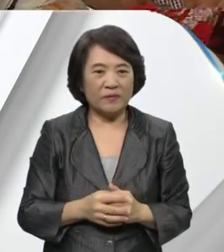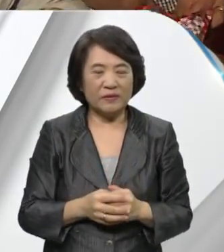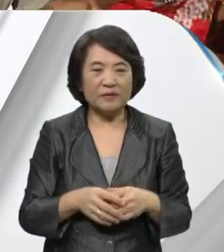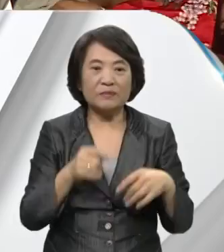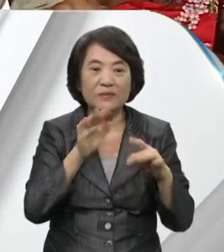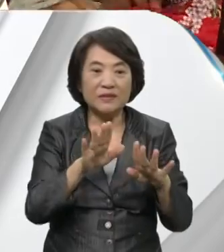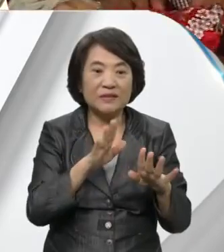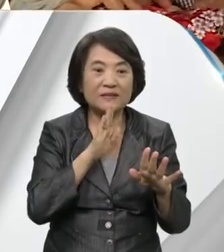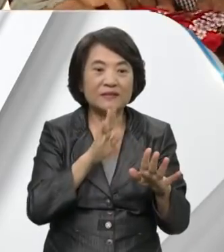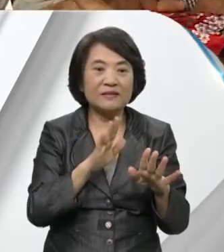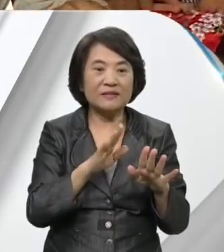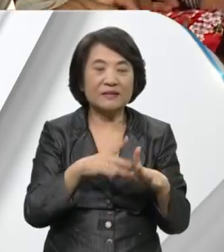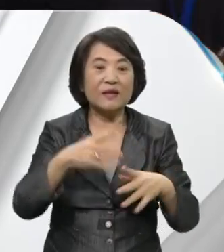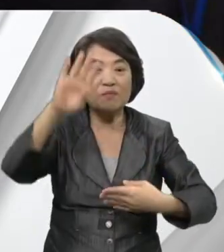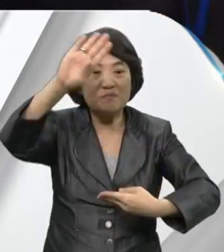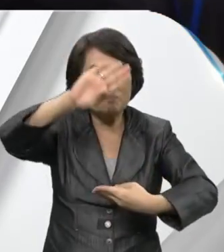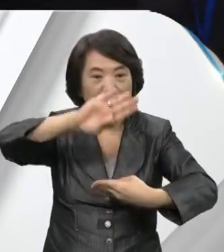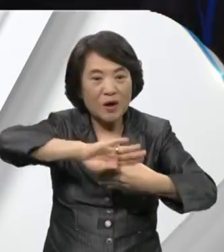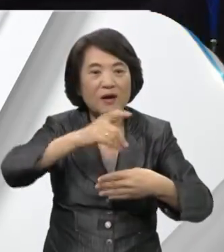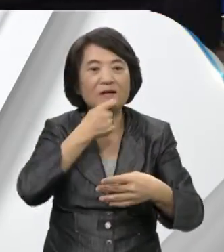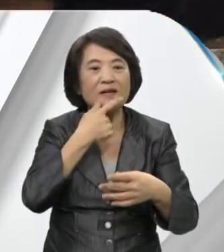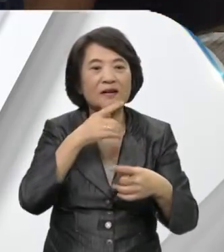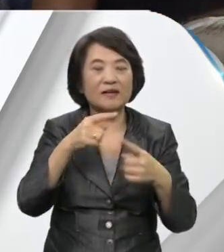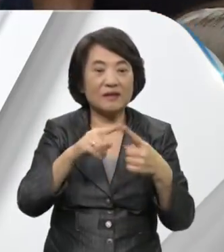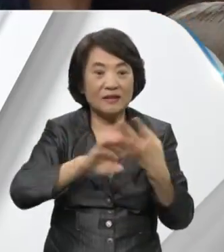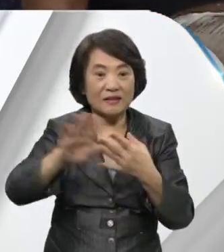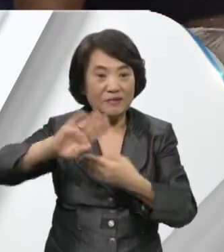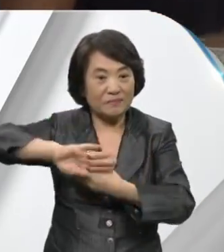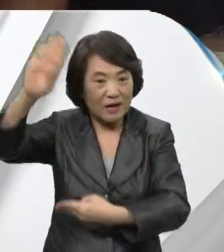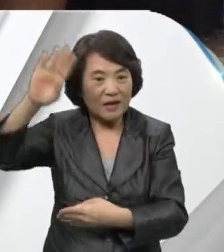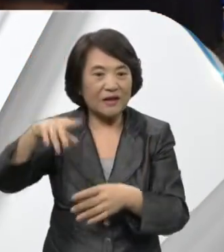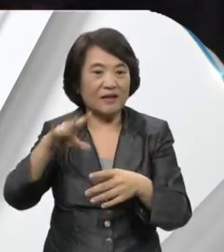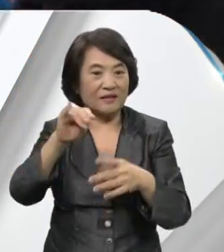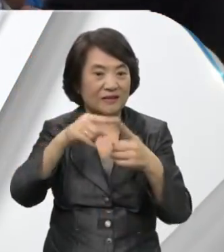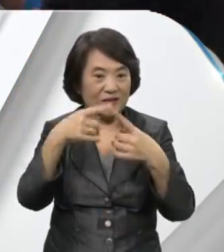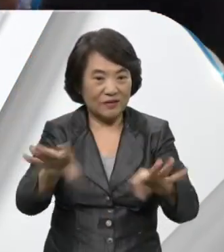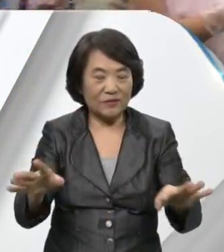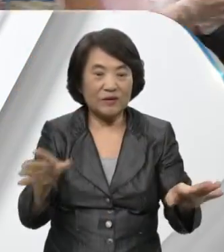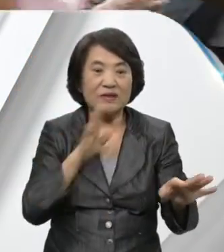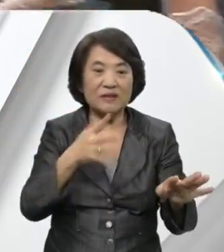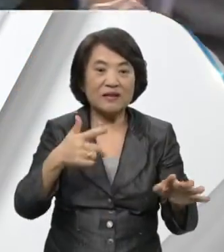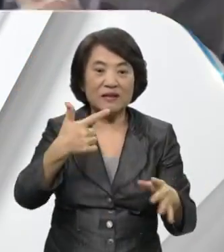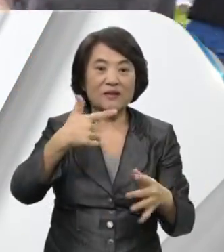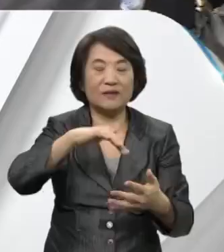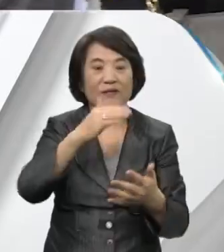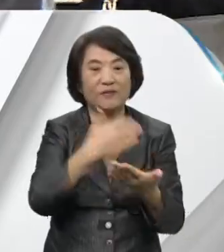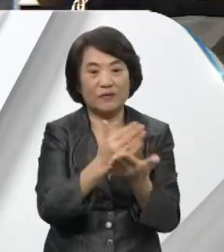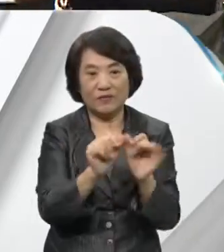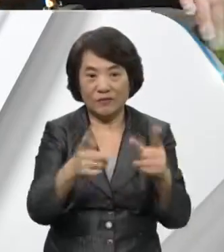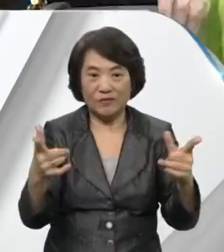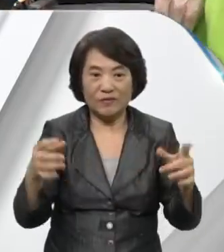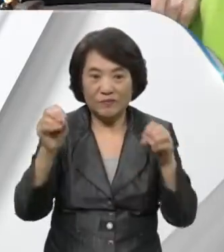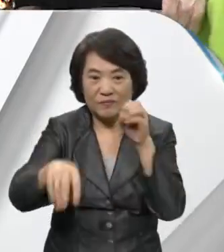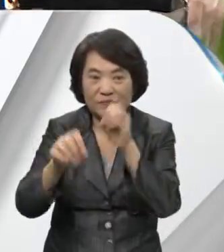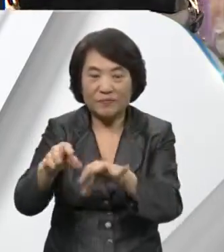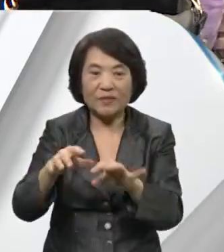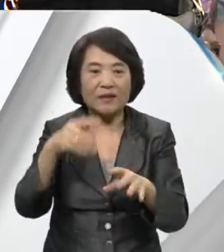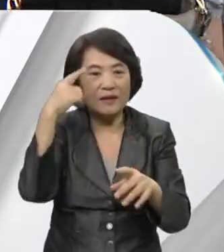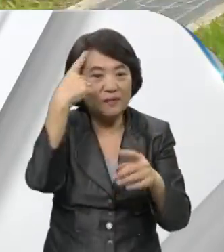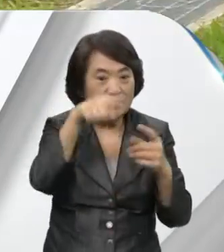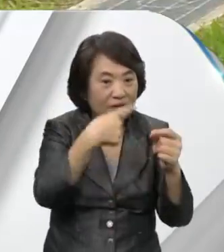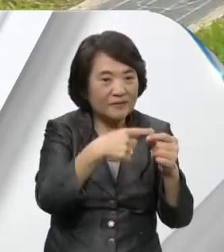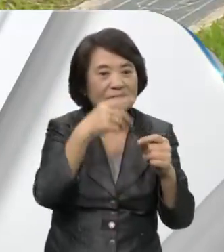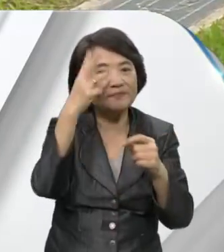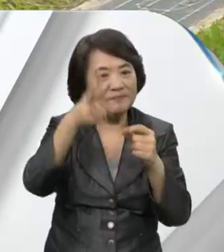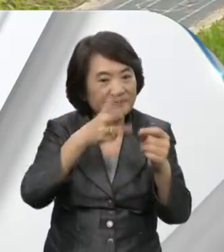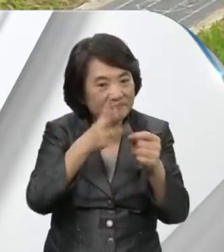闭幕式由来宾封存，开幕式今日千人球彩献用六台红嘅成品，特别分发到一年